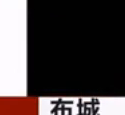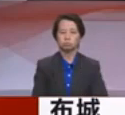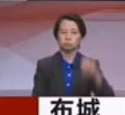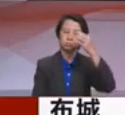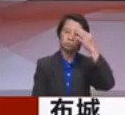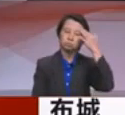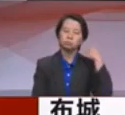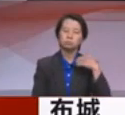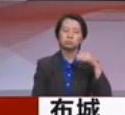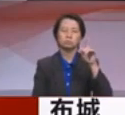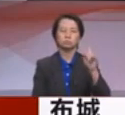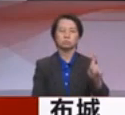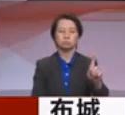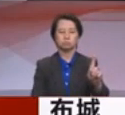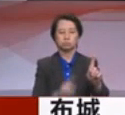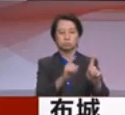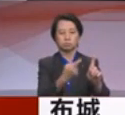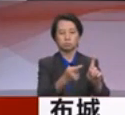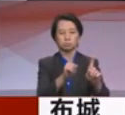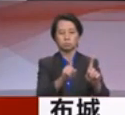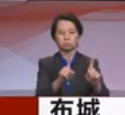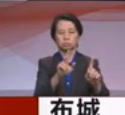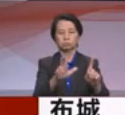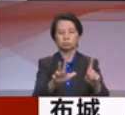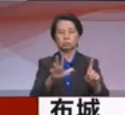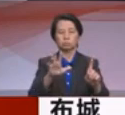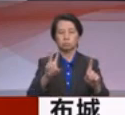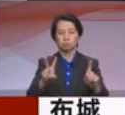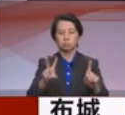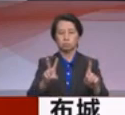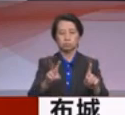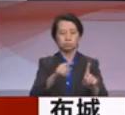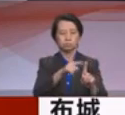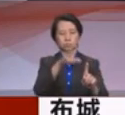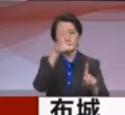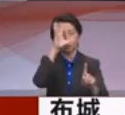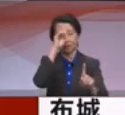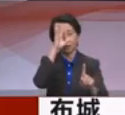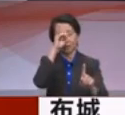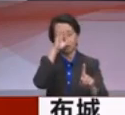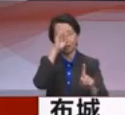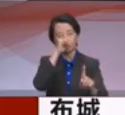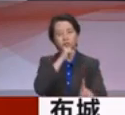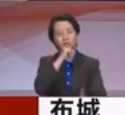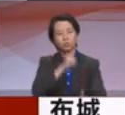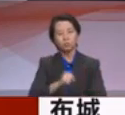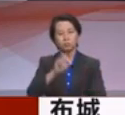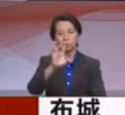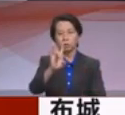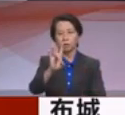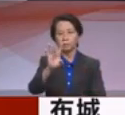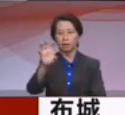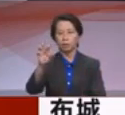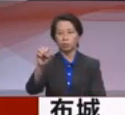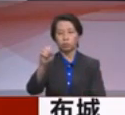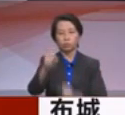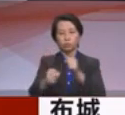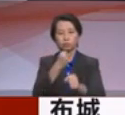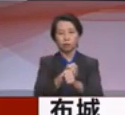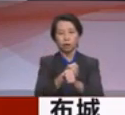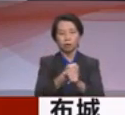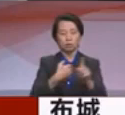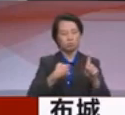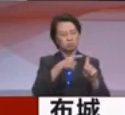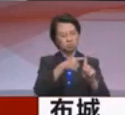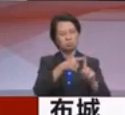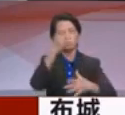死亡病例，死者都是来自沙巴州，累计死亡病例增加到167起。卫生部指出，单日痊